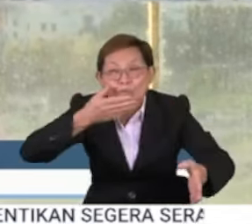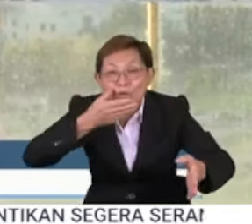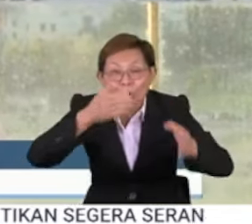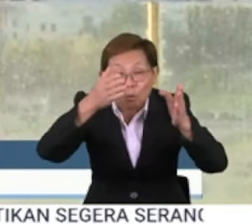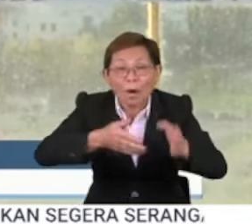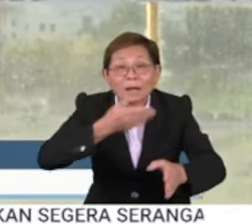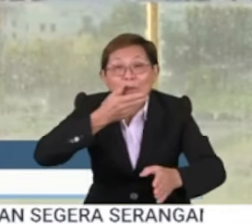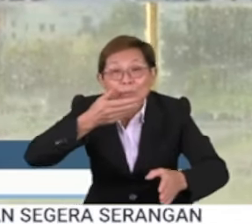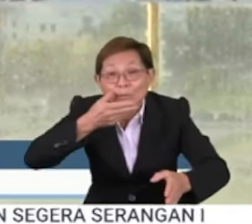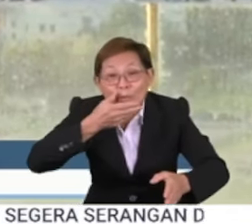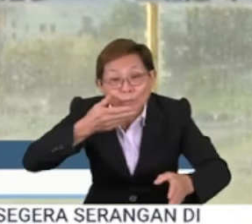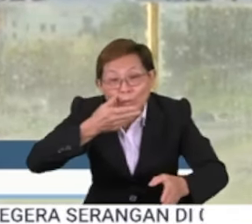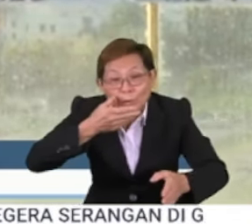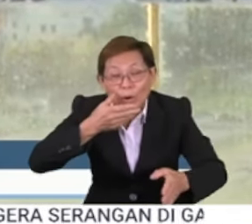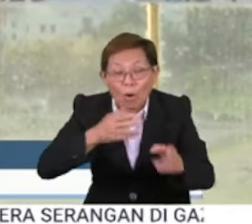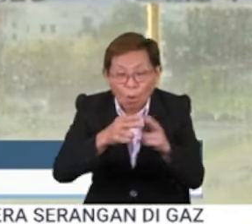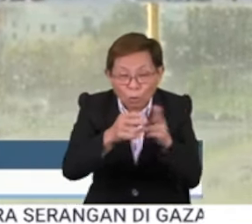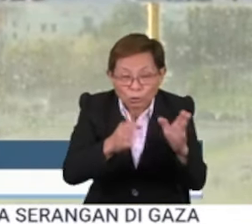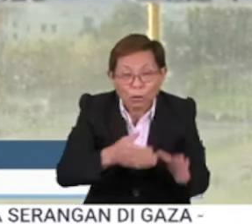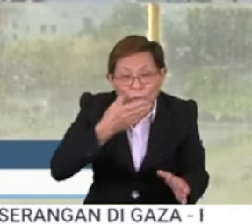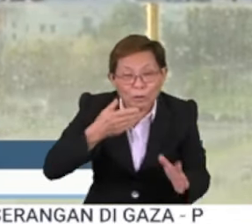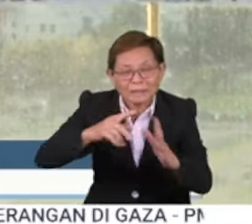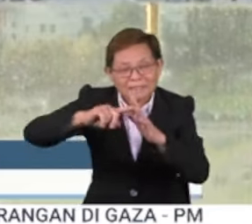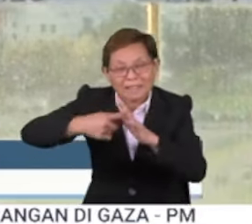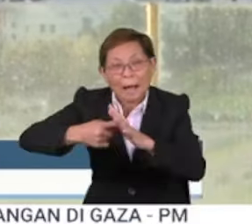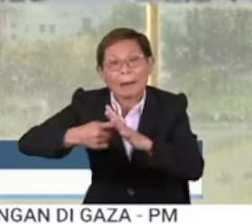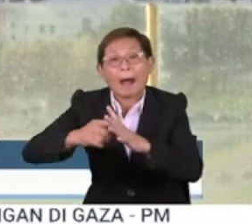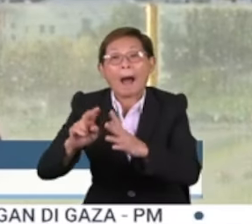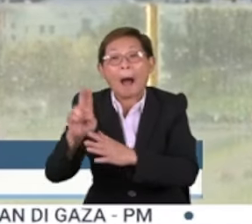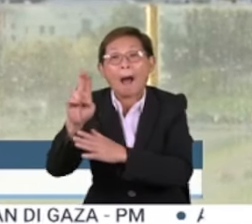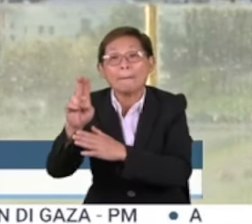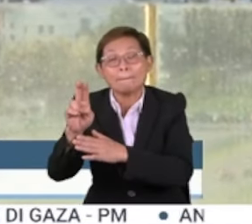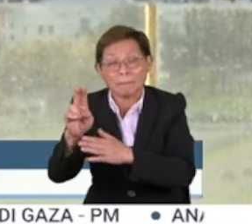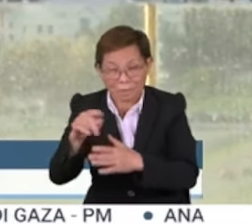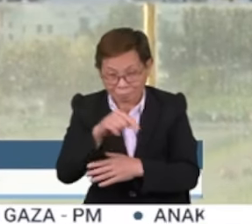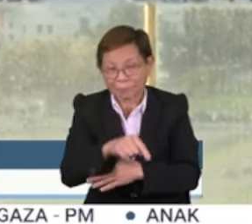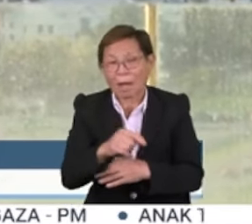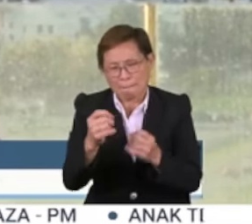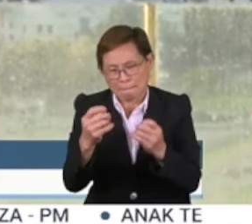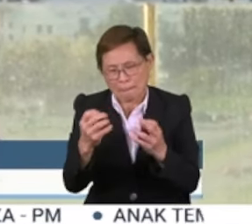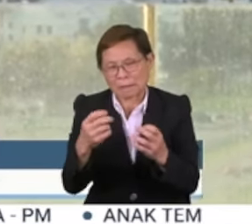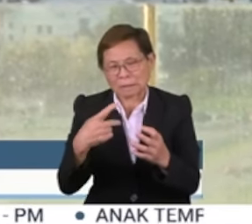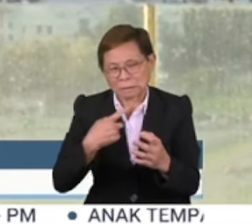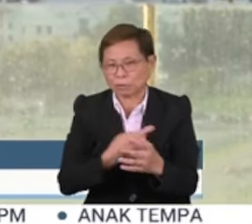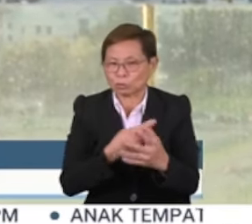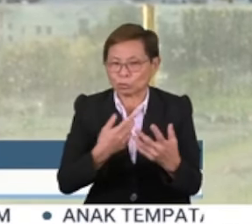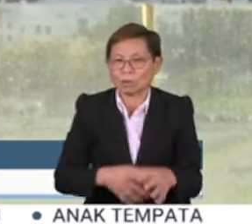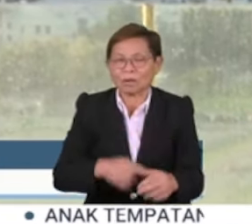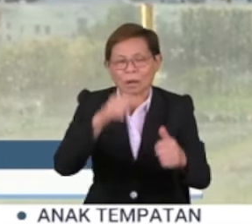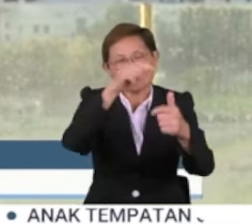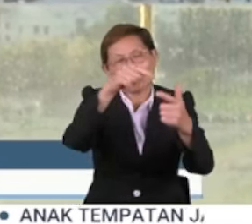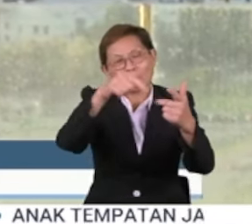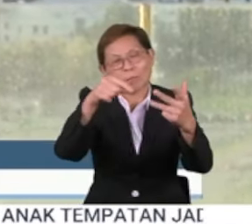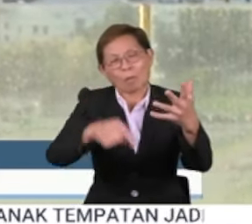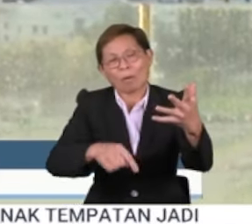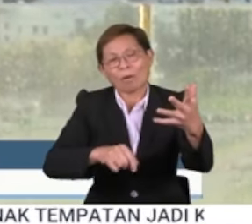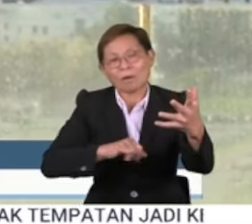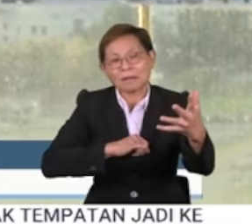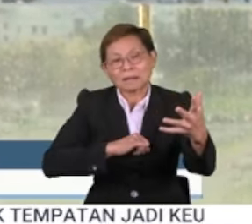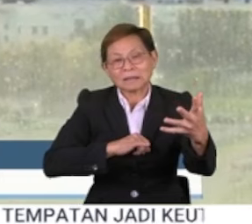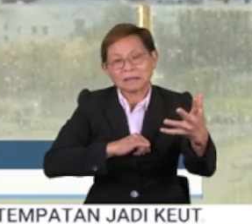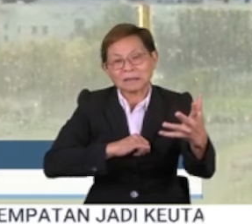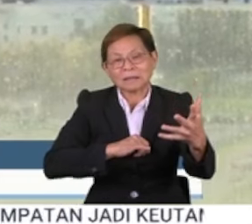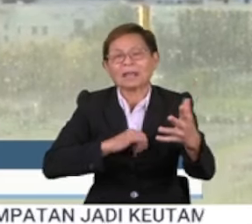belia, usahawan muda, startup. So ini adalah antara perkara dari sisi strategi yang ingin